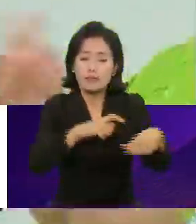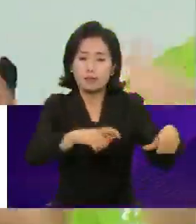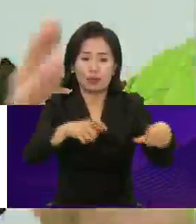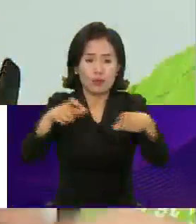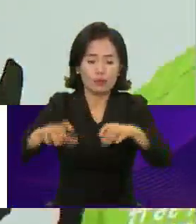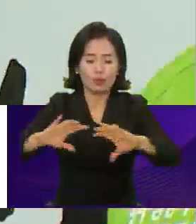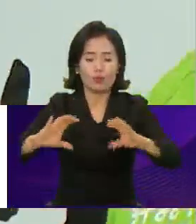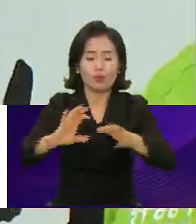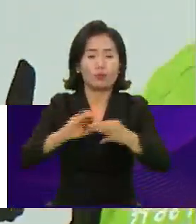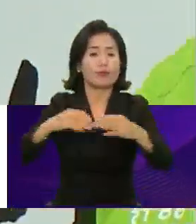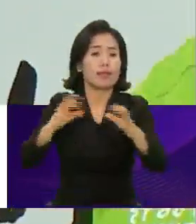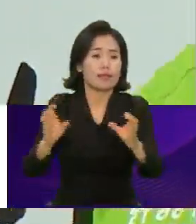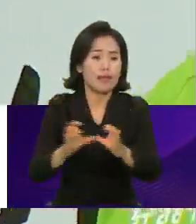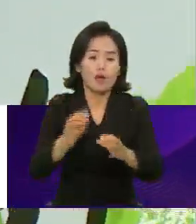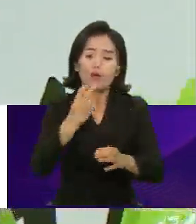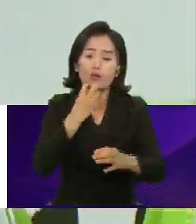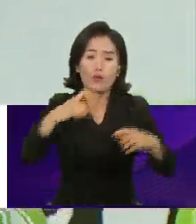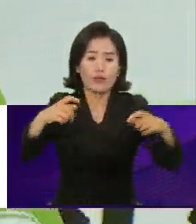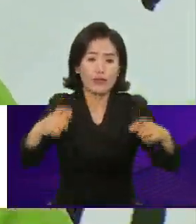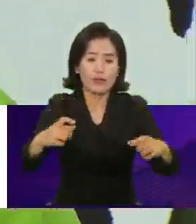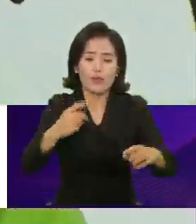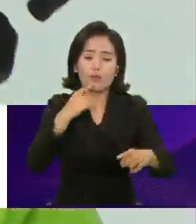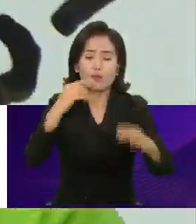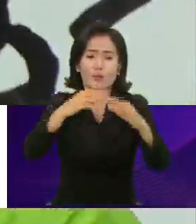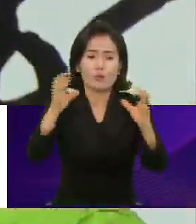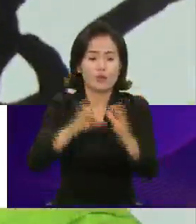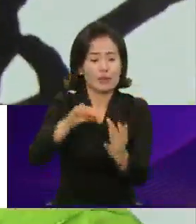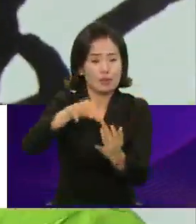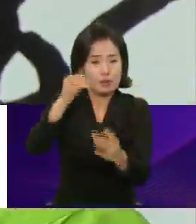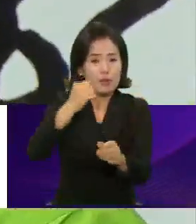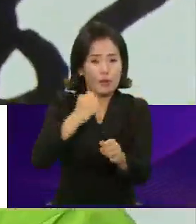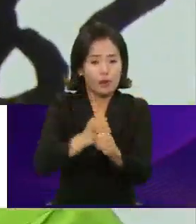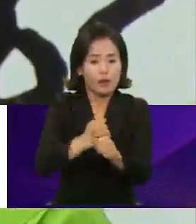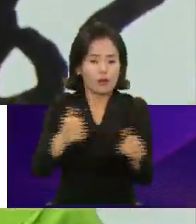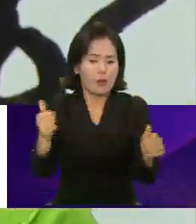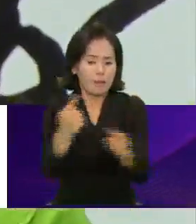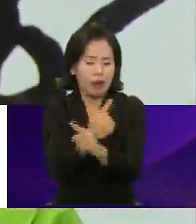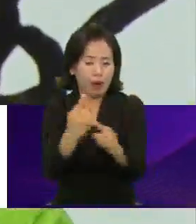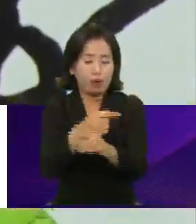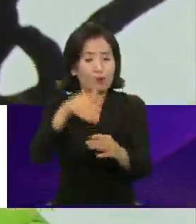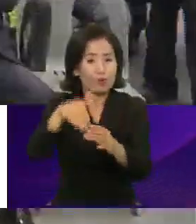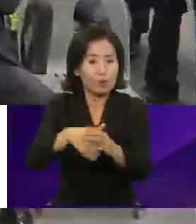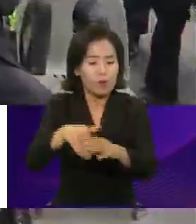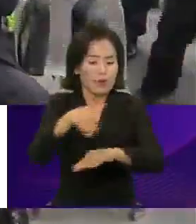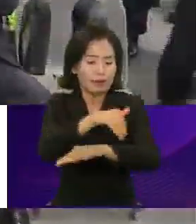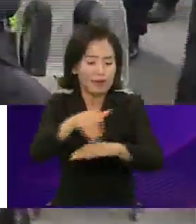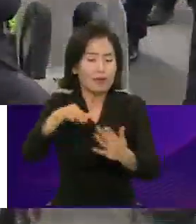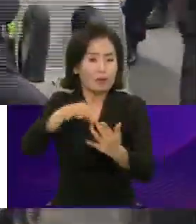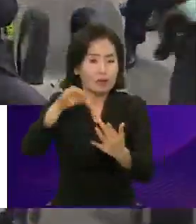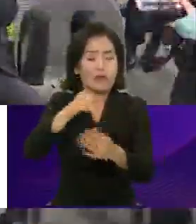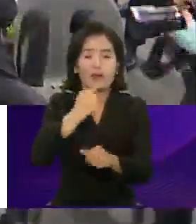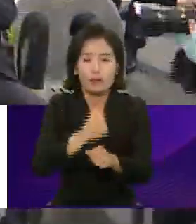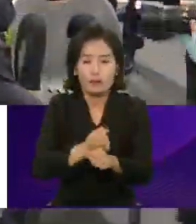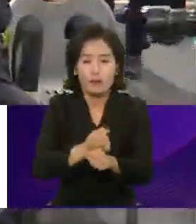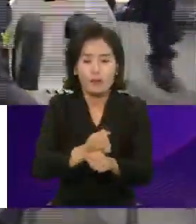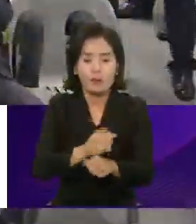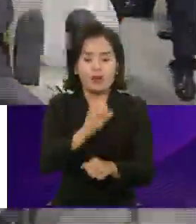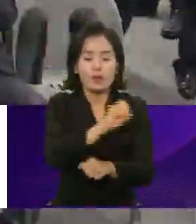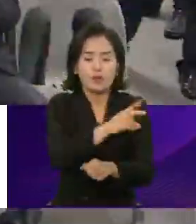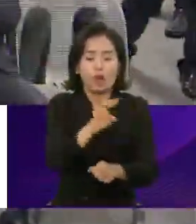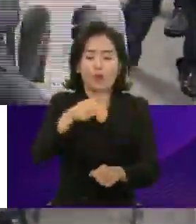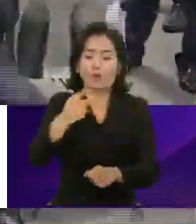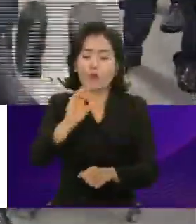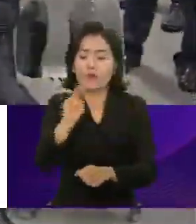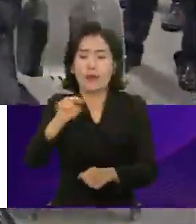지역에선 국민의당, 수도권에선 민주당을 선택하는 교차투표, 즉 전략적 선택을 통해서 여소